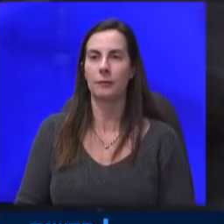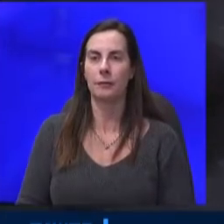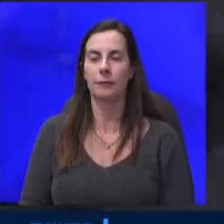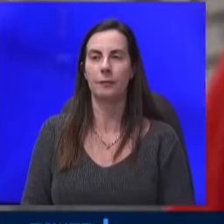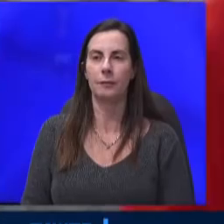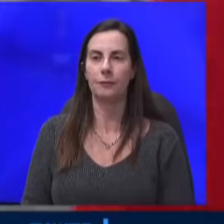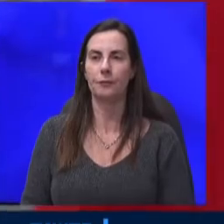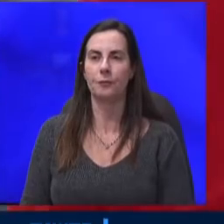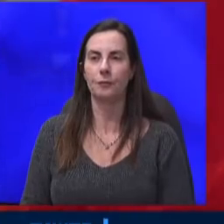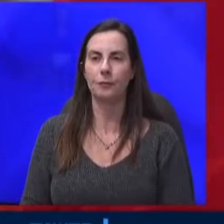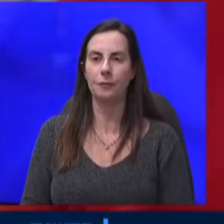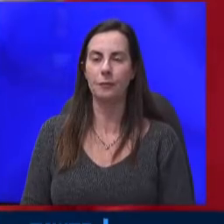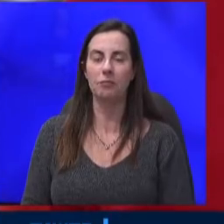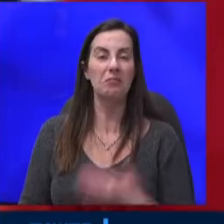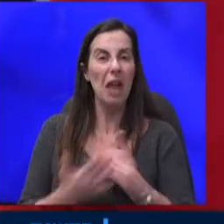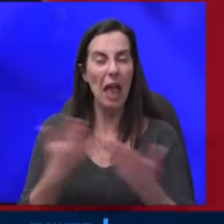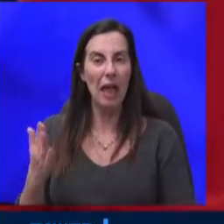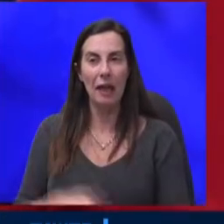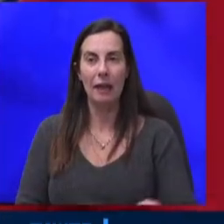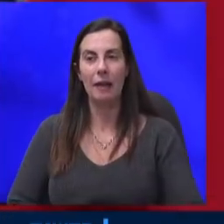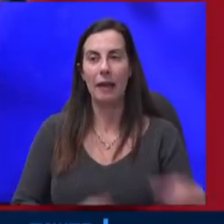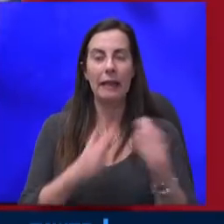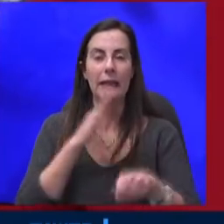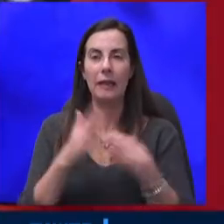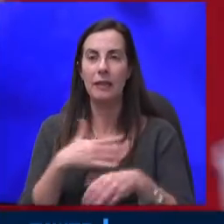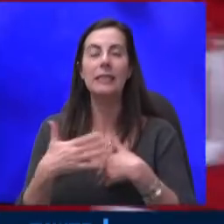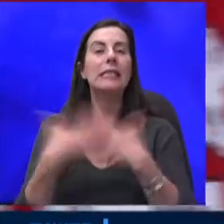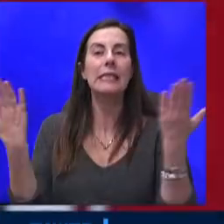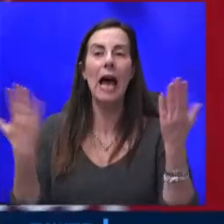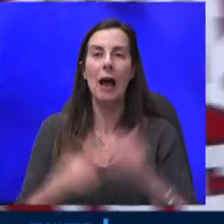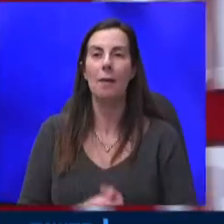אין מי שיקנה. סתם. להעביר את הזמן.